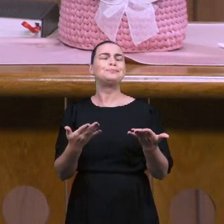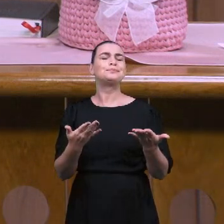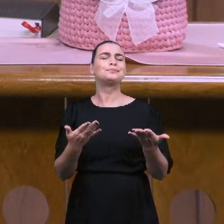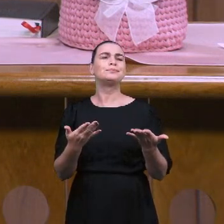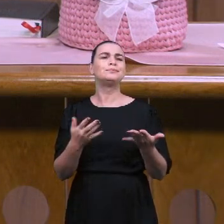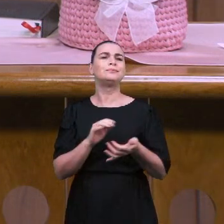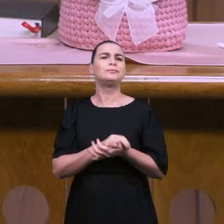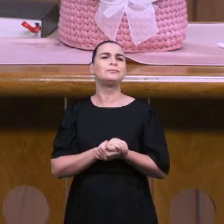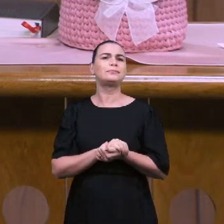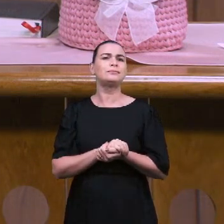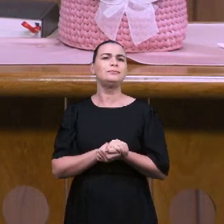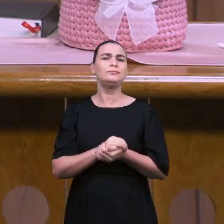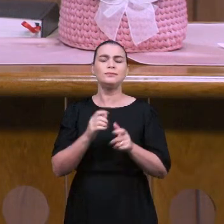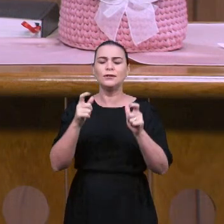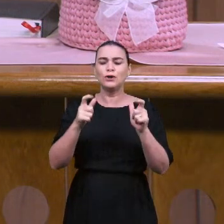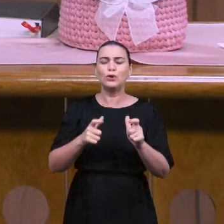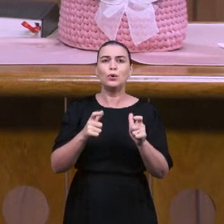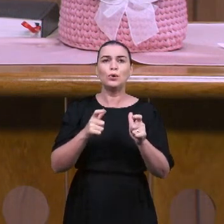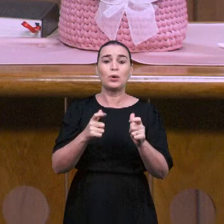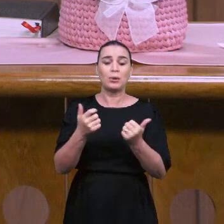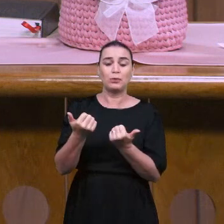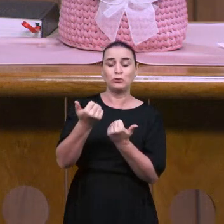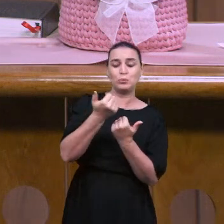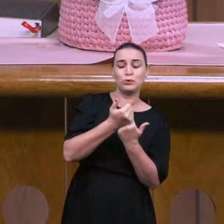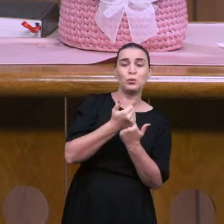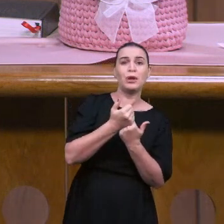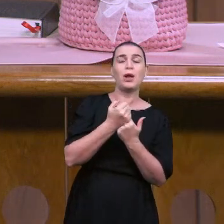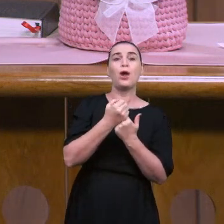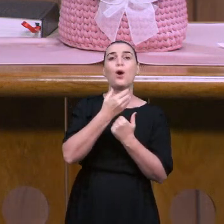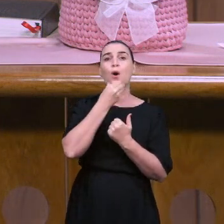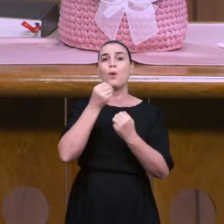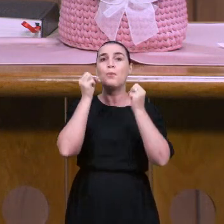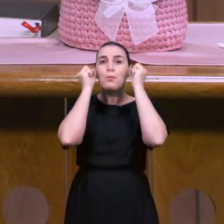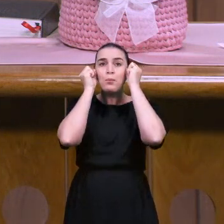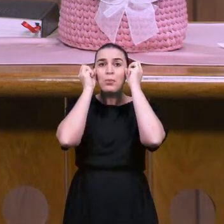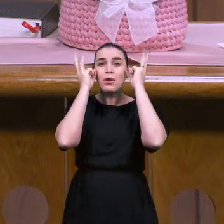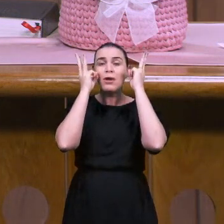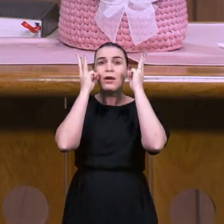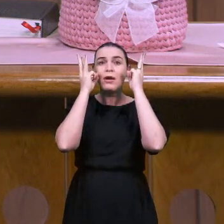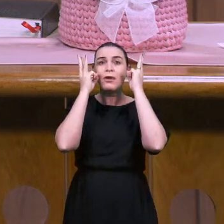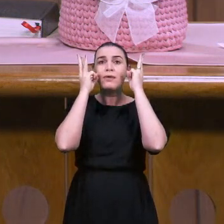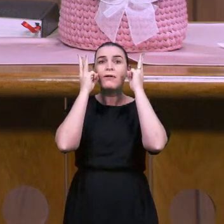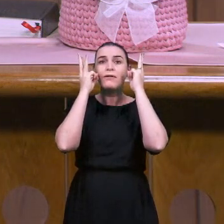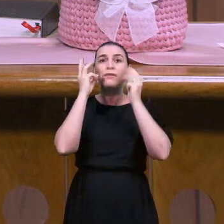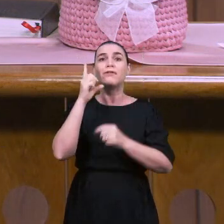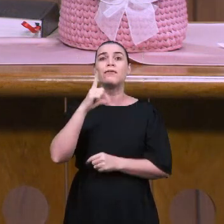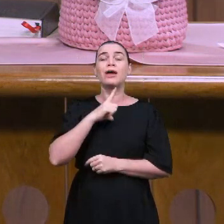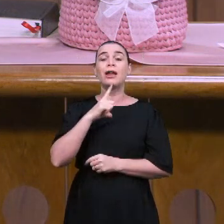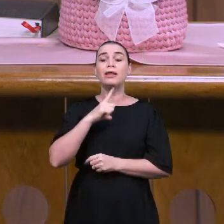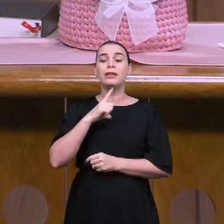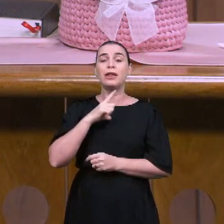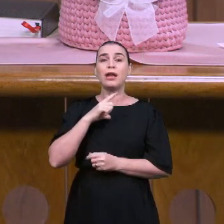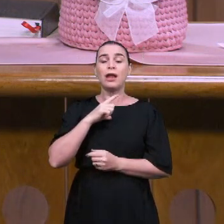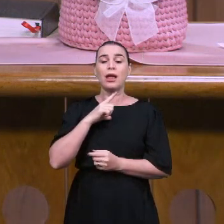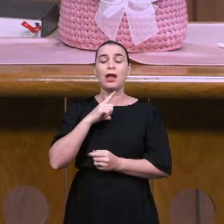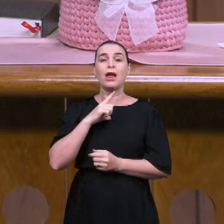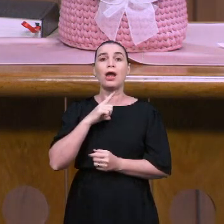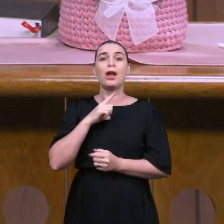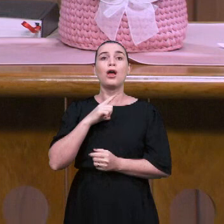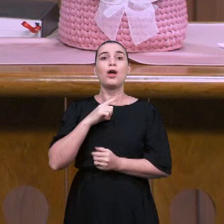Josué, il vient à la place de Moïse, il va avoir la même